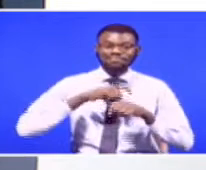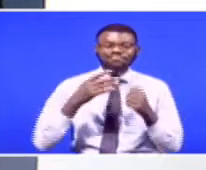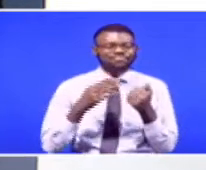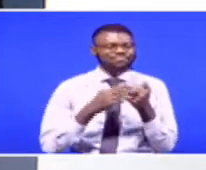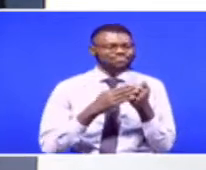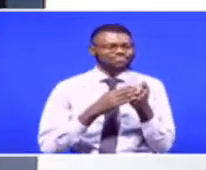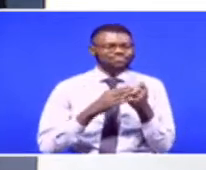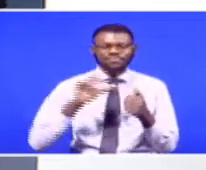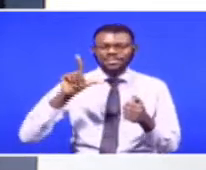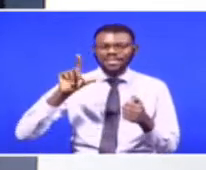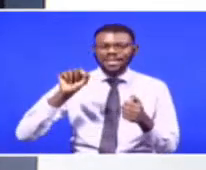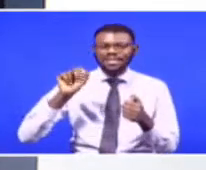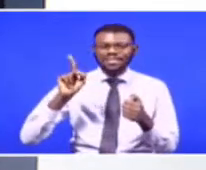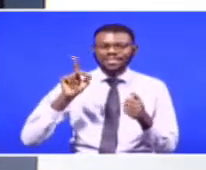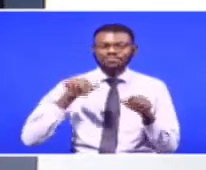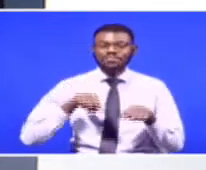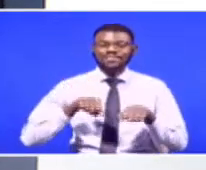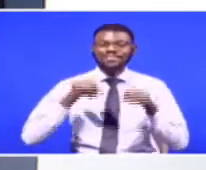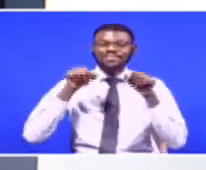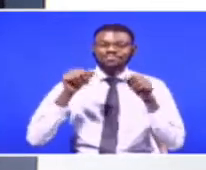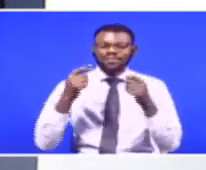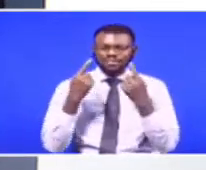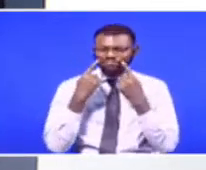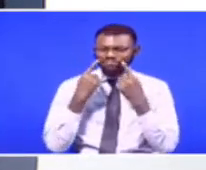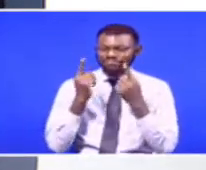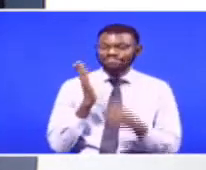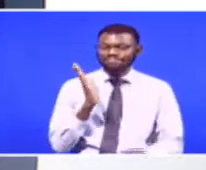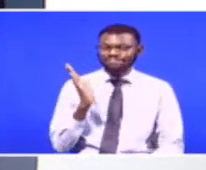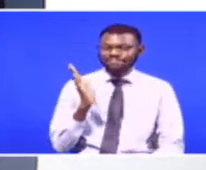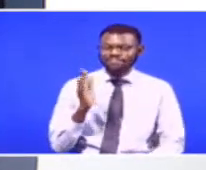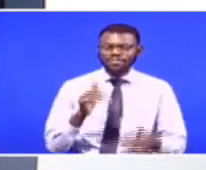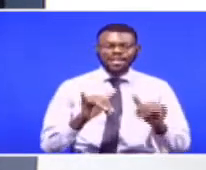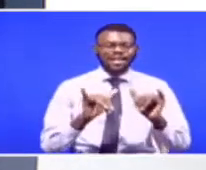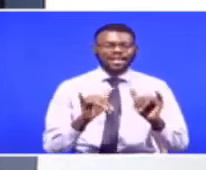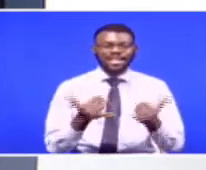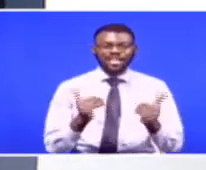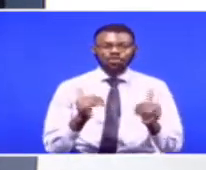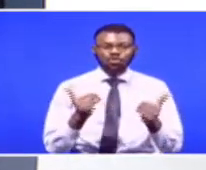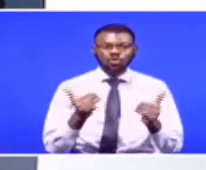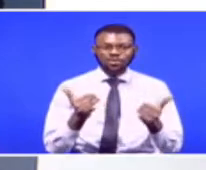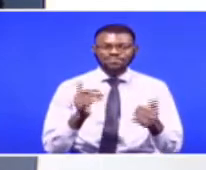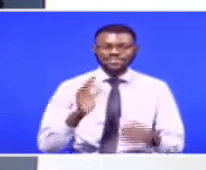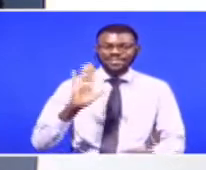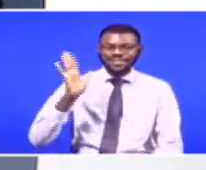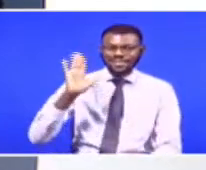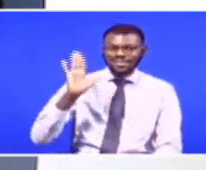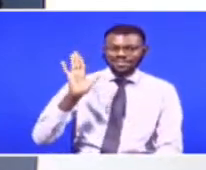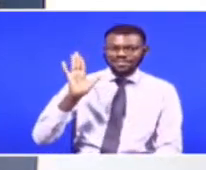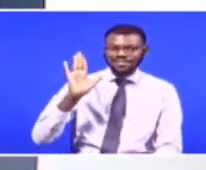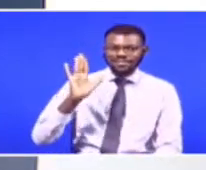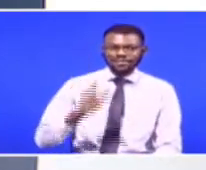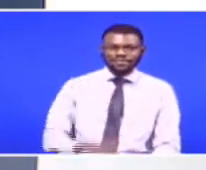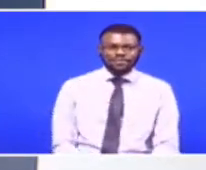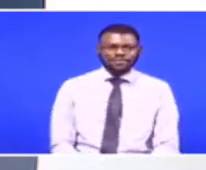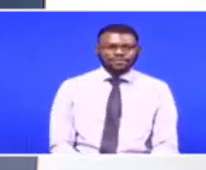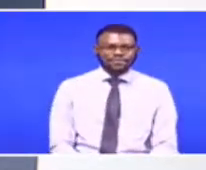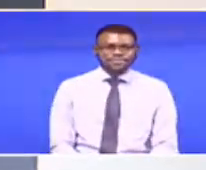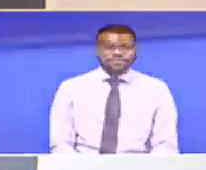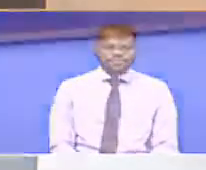LSK. Kwa hivyo usikose kutazama makala taarifa hizo. Kwa heri kwa sasa.